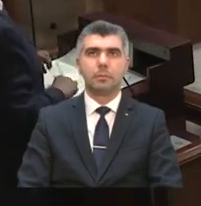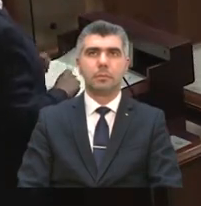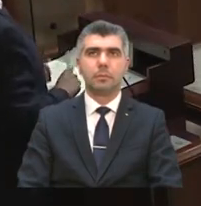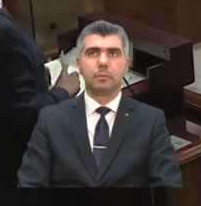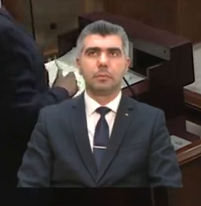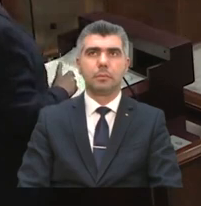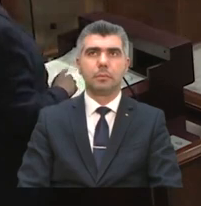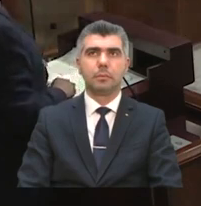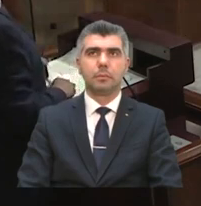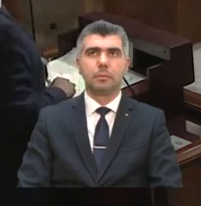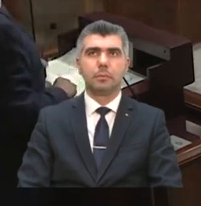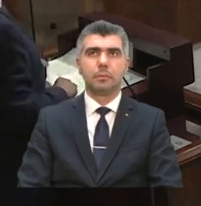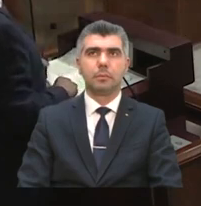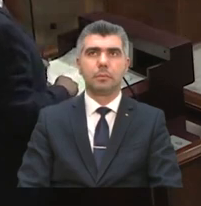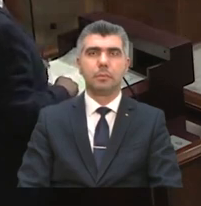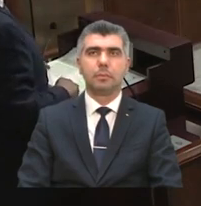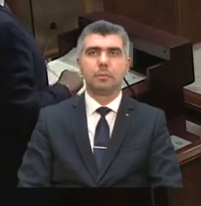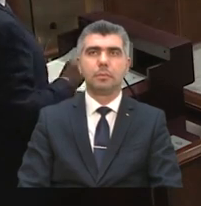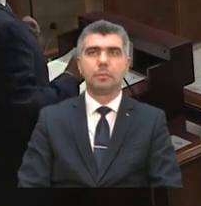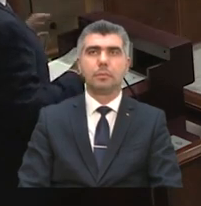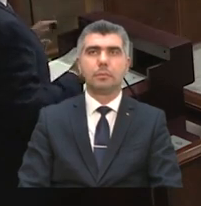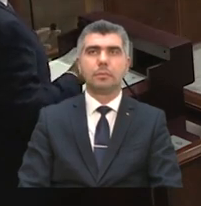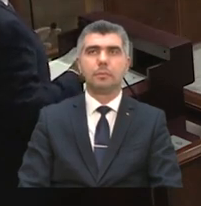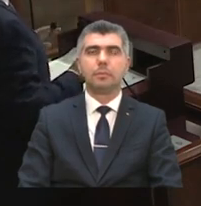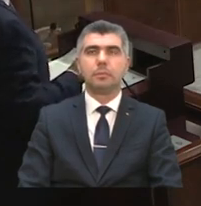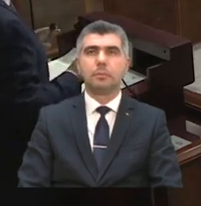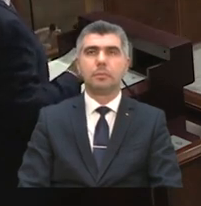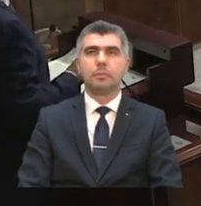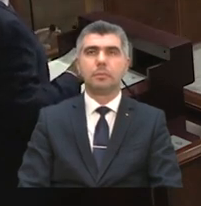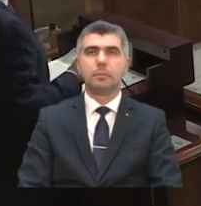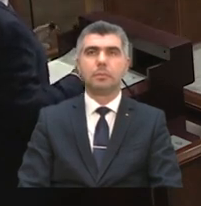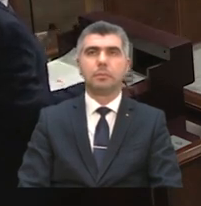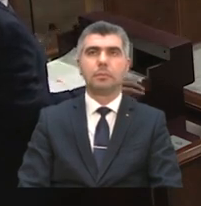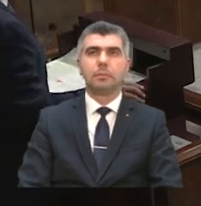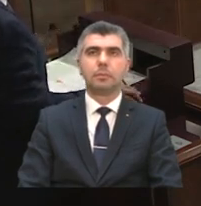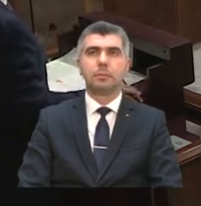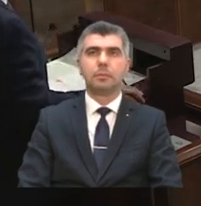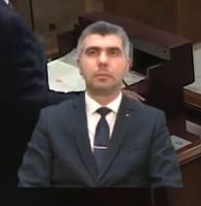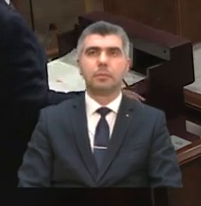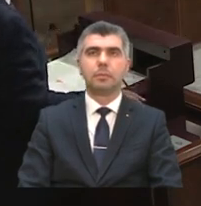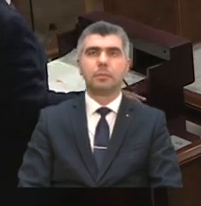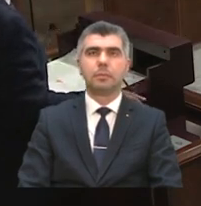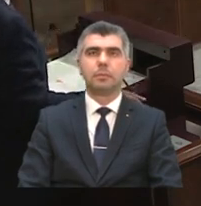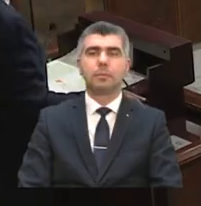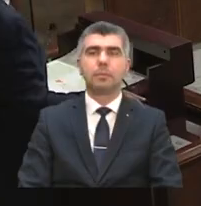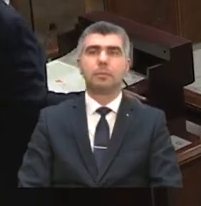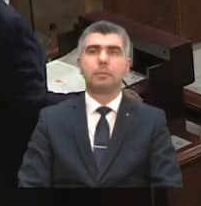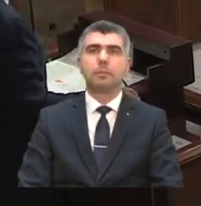اسيمو شوف شوف ماجد